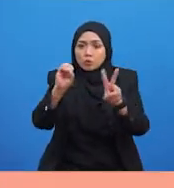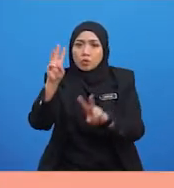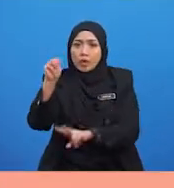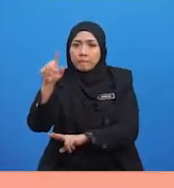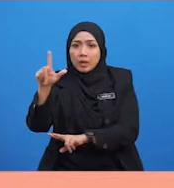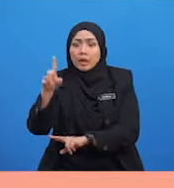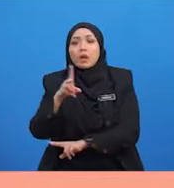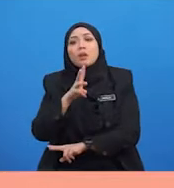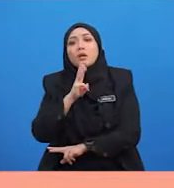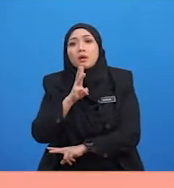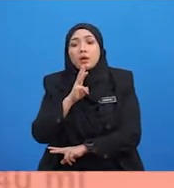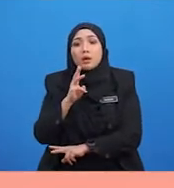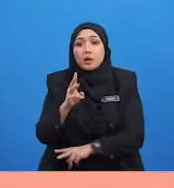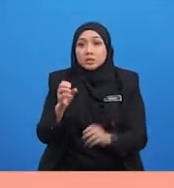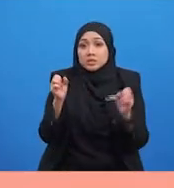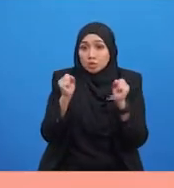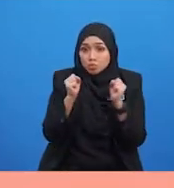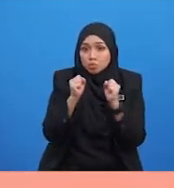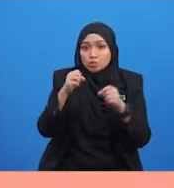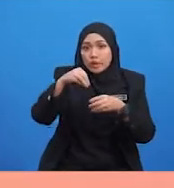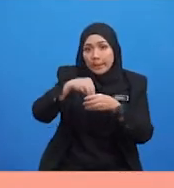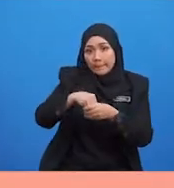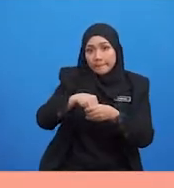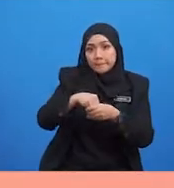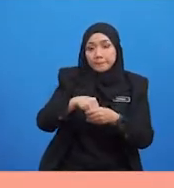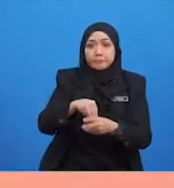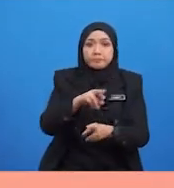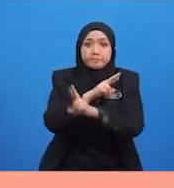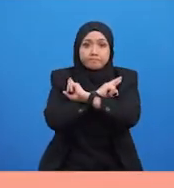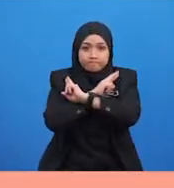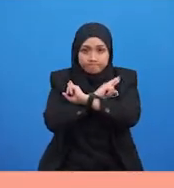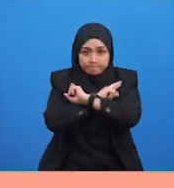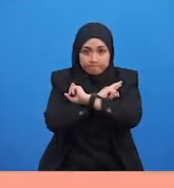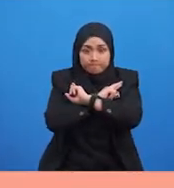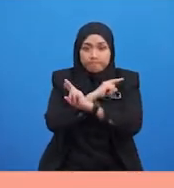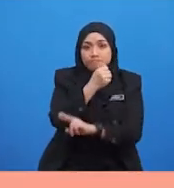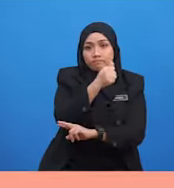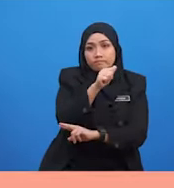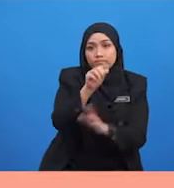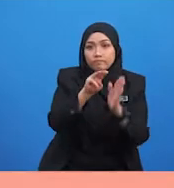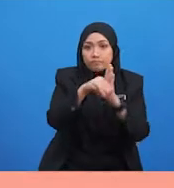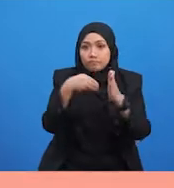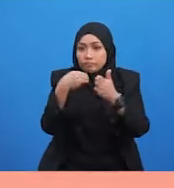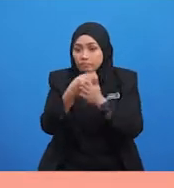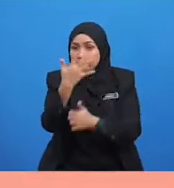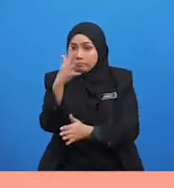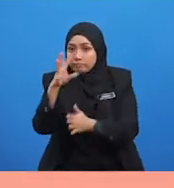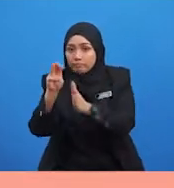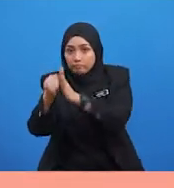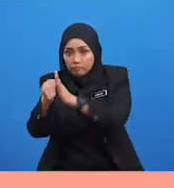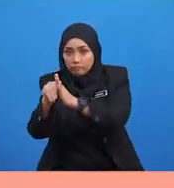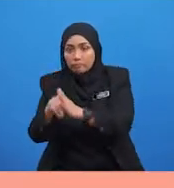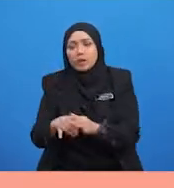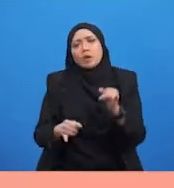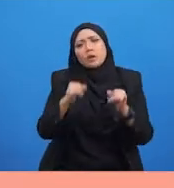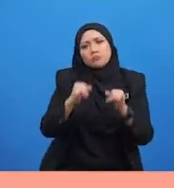Semasa pertandingan, kita memerlukan 1. 180 ml hingga 240 ml air